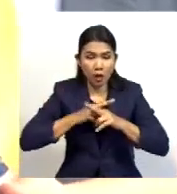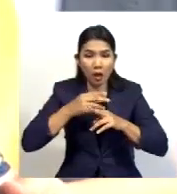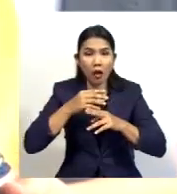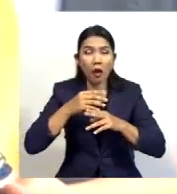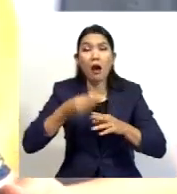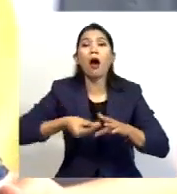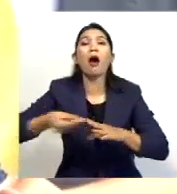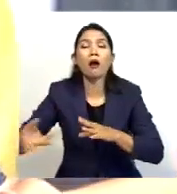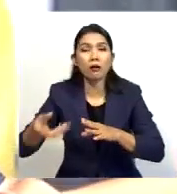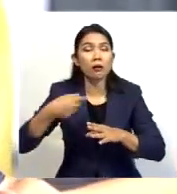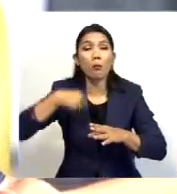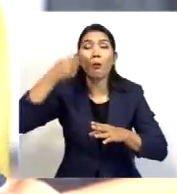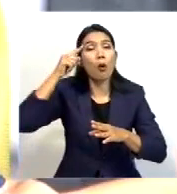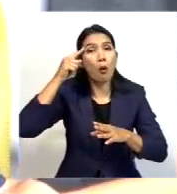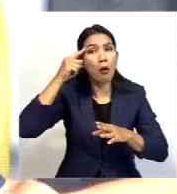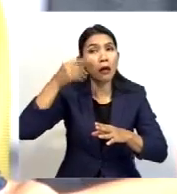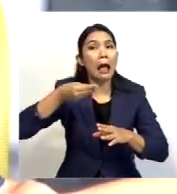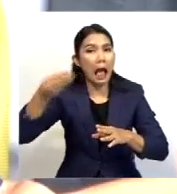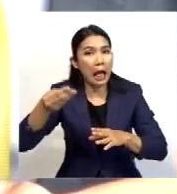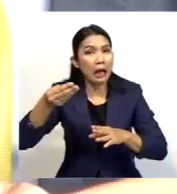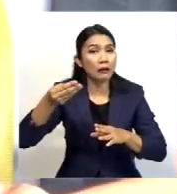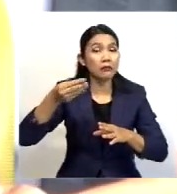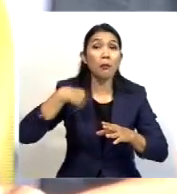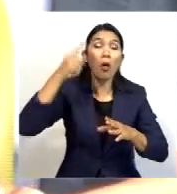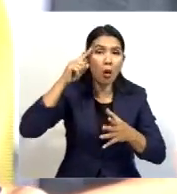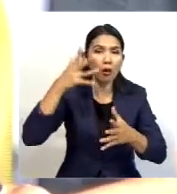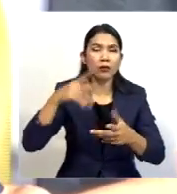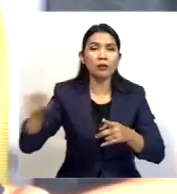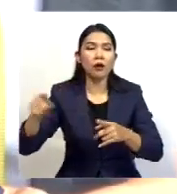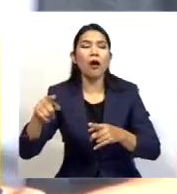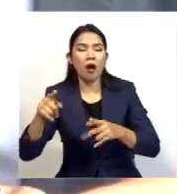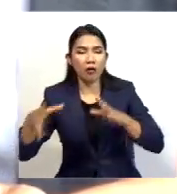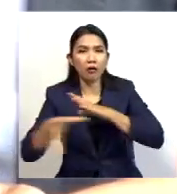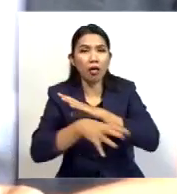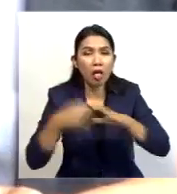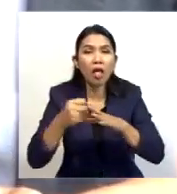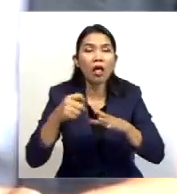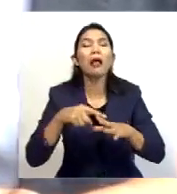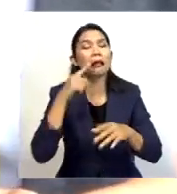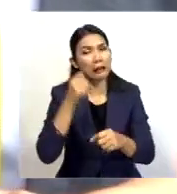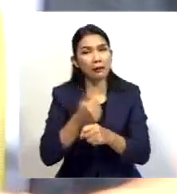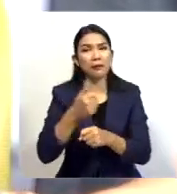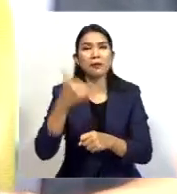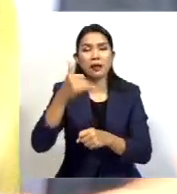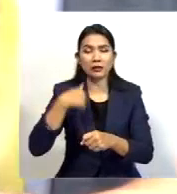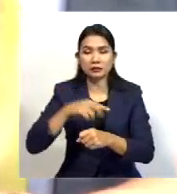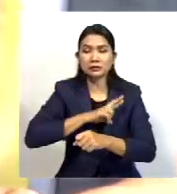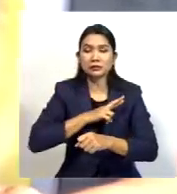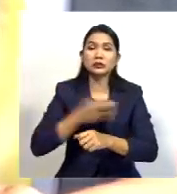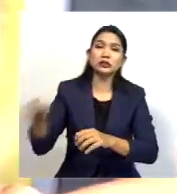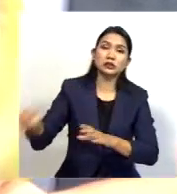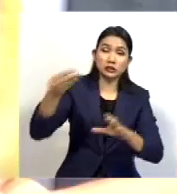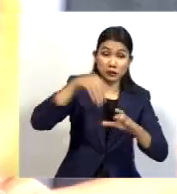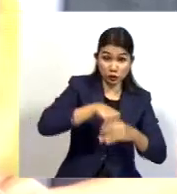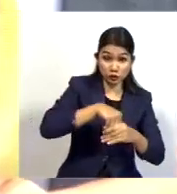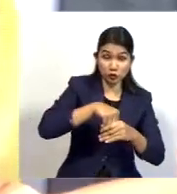ยจะด้วยตั้งใจหรือไม่ตั้งใจก็ตามเนี่ยเขาก็ไม่ได้แฮกหรอกเขาก็ใช้ข้อมูลผ่านของเพื่อนในกลุ่มนั่นแหละเชิญตัวเองเข้ามานะครับให้พอเชิ